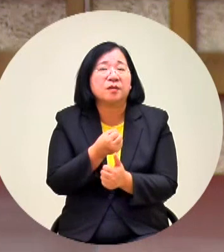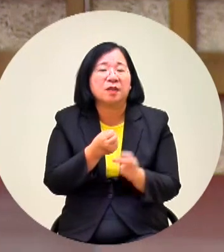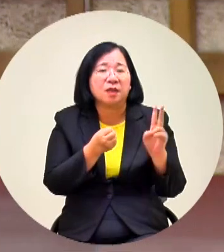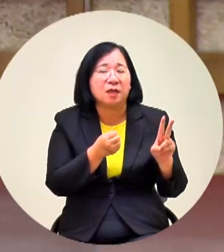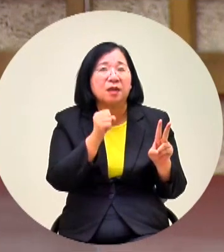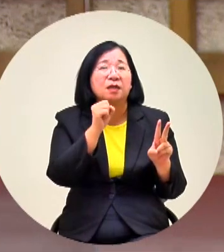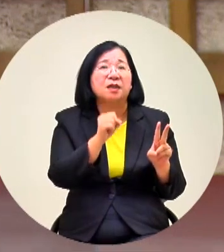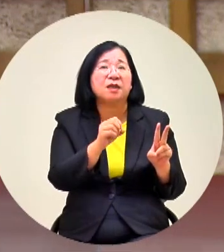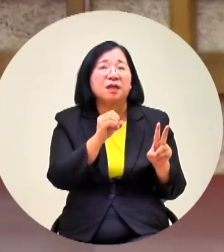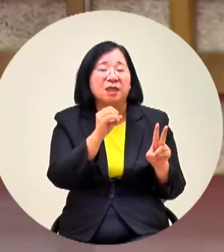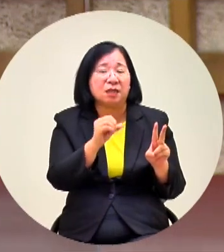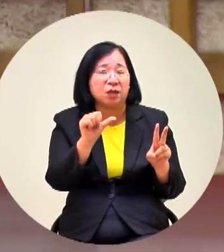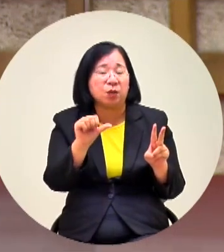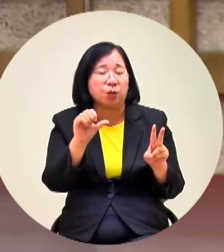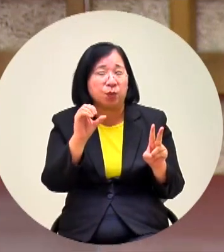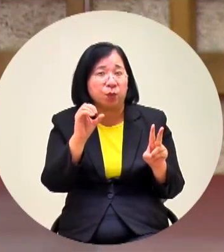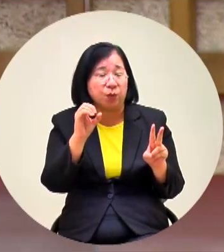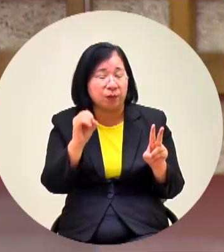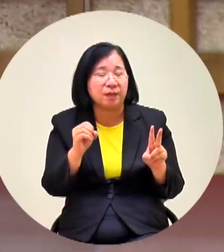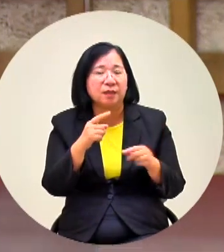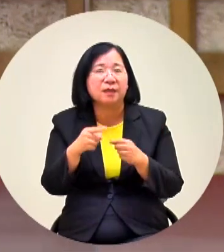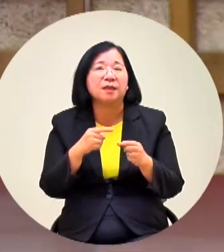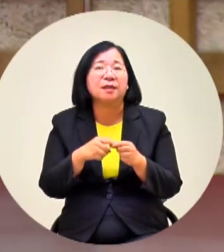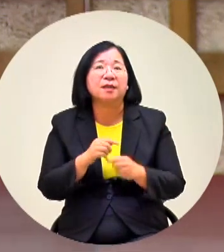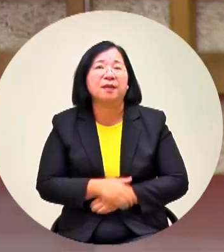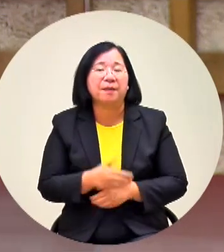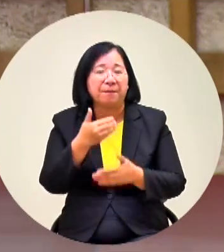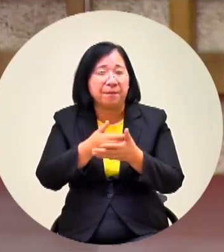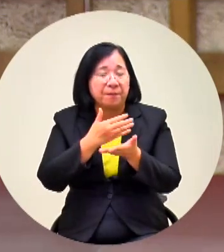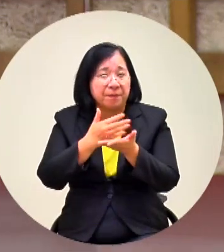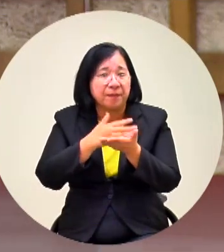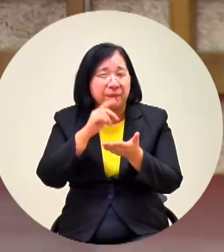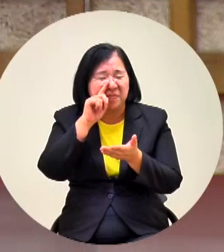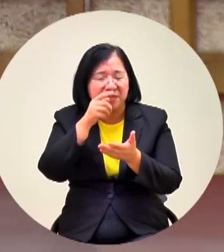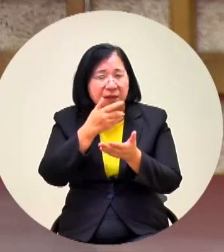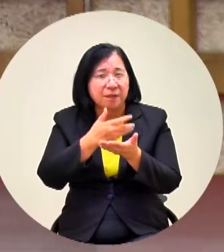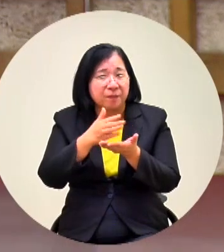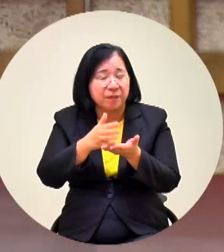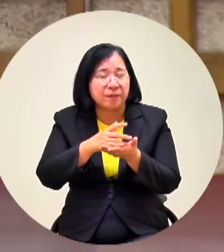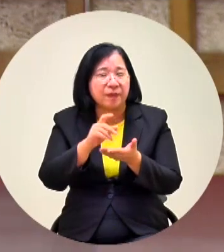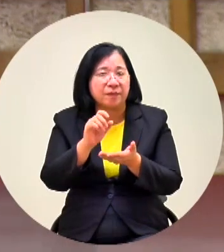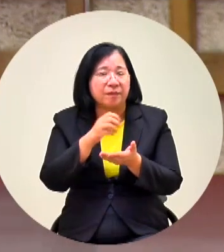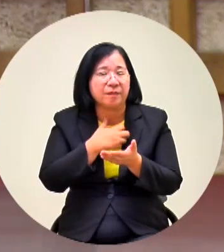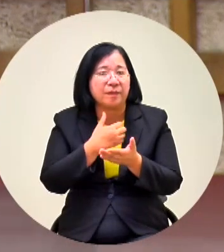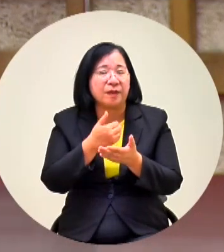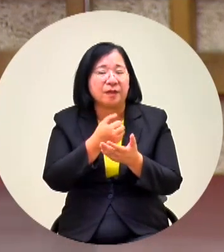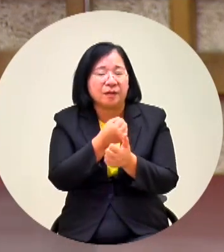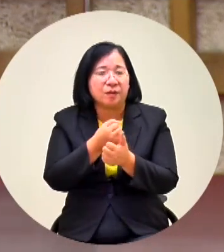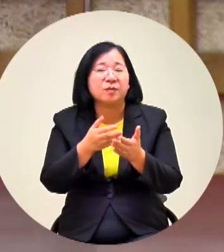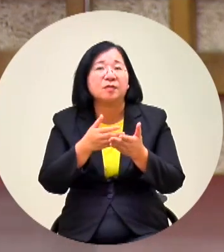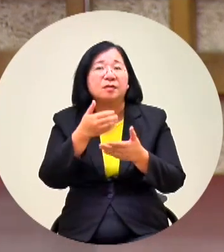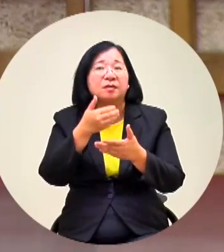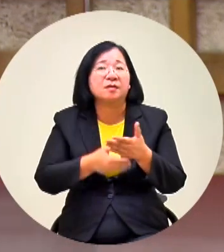排。所以说，巴黎气候协定特别呢，接诸了，也呼吁了全球